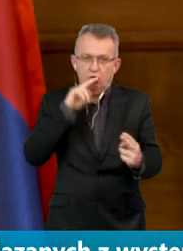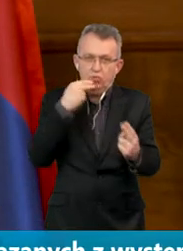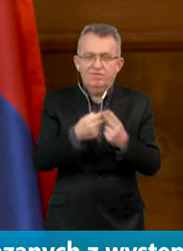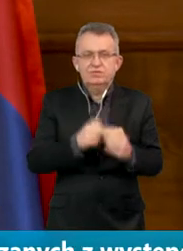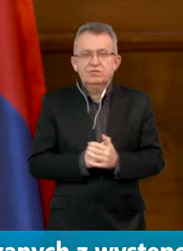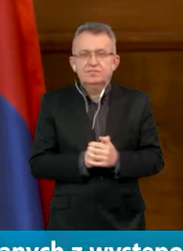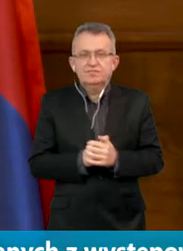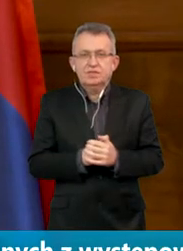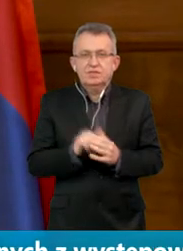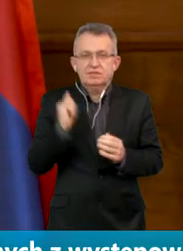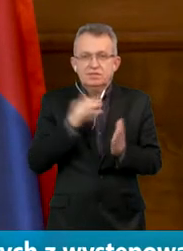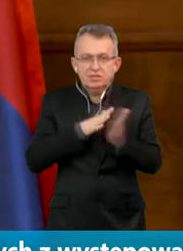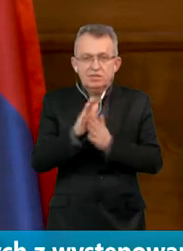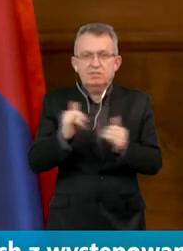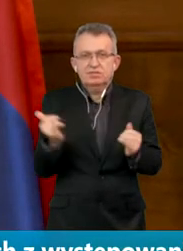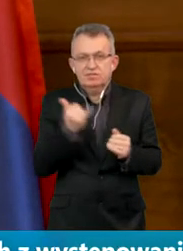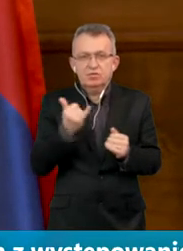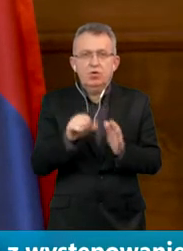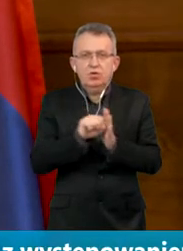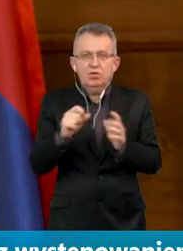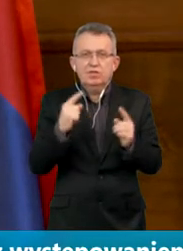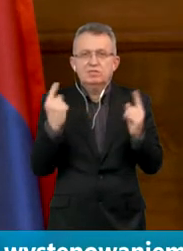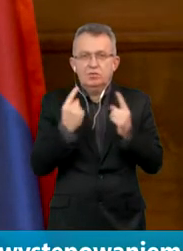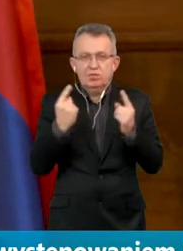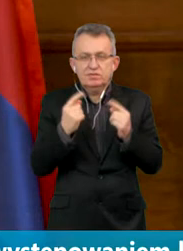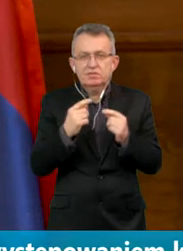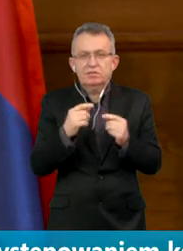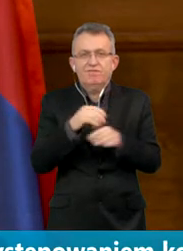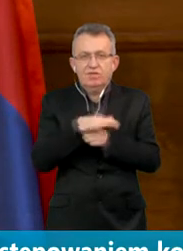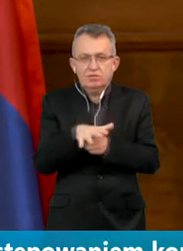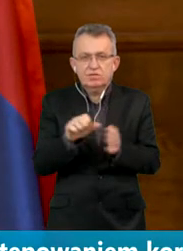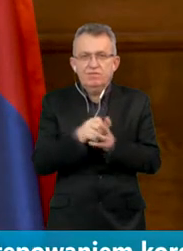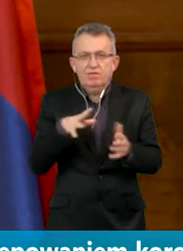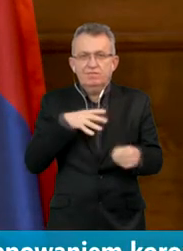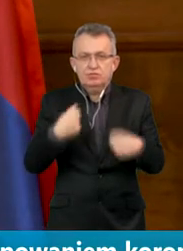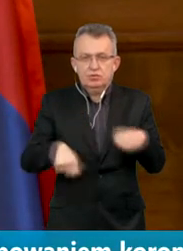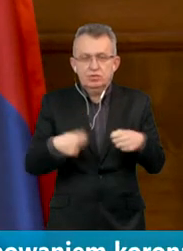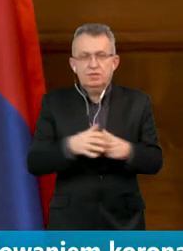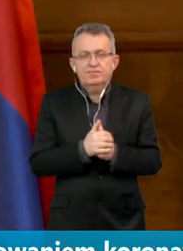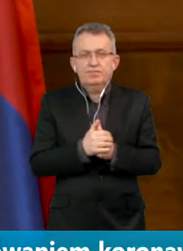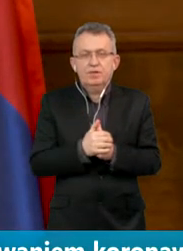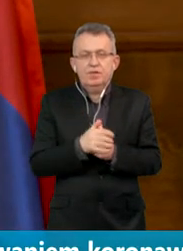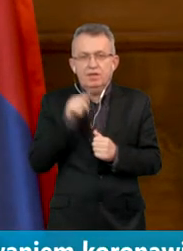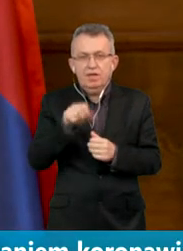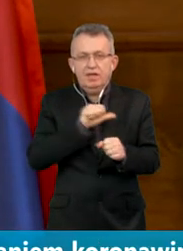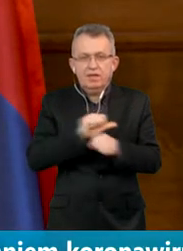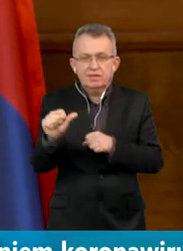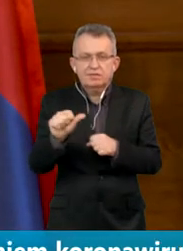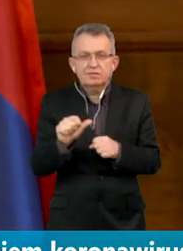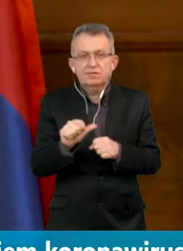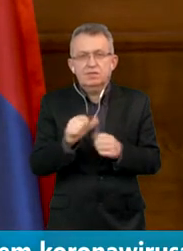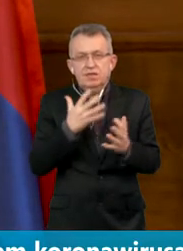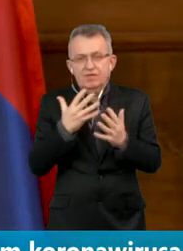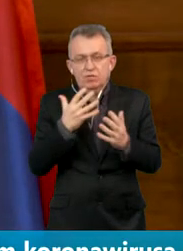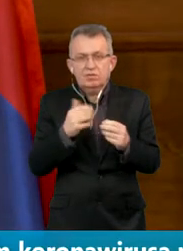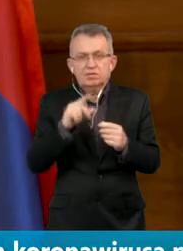odpowiedzieć. Zwykle zaczynamy nasze czaty od sytuacji epidemiologicznej w naszym mieście. Ta jest według